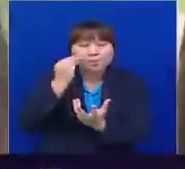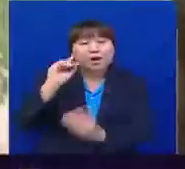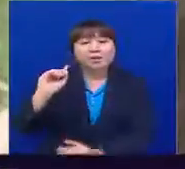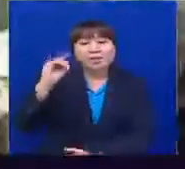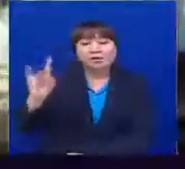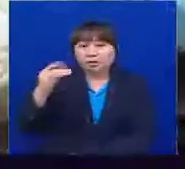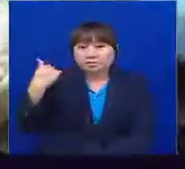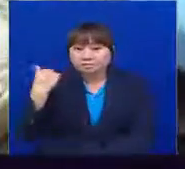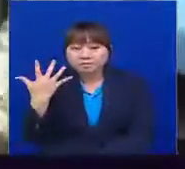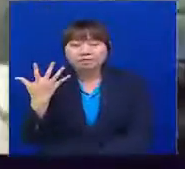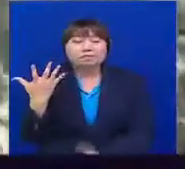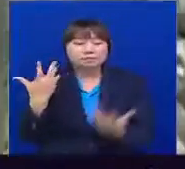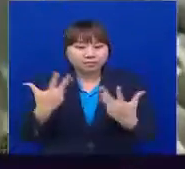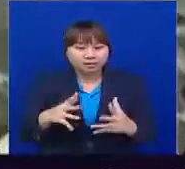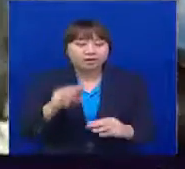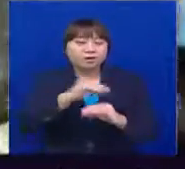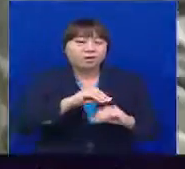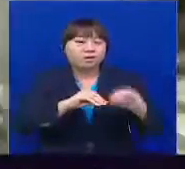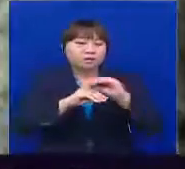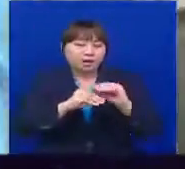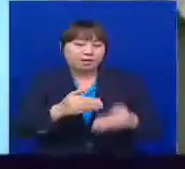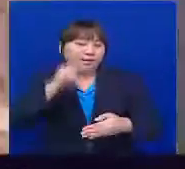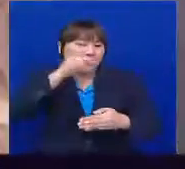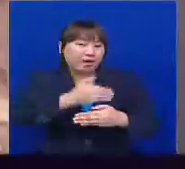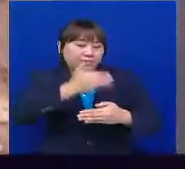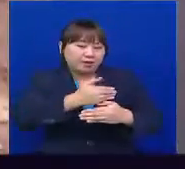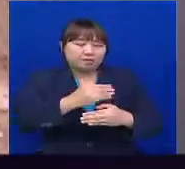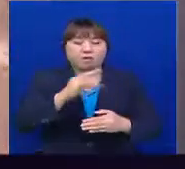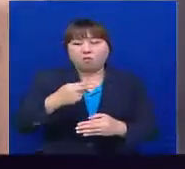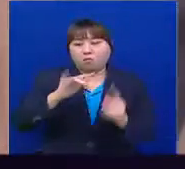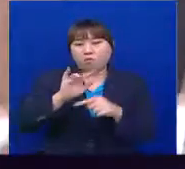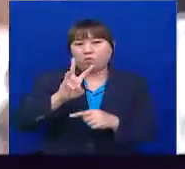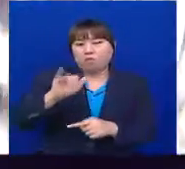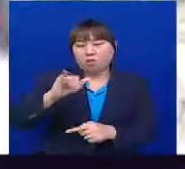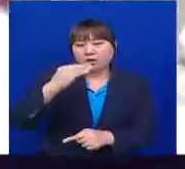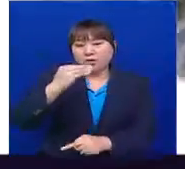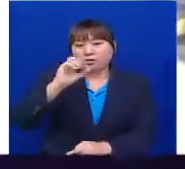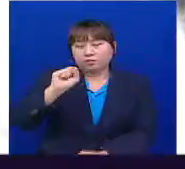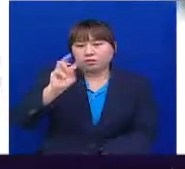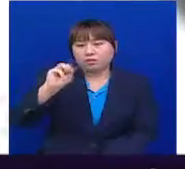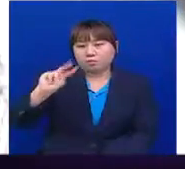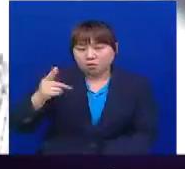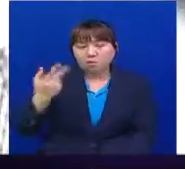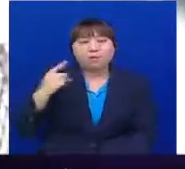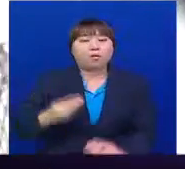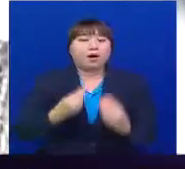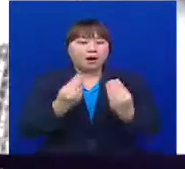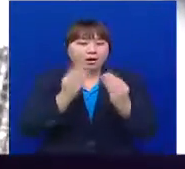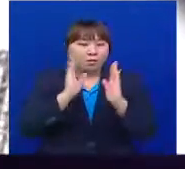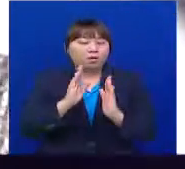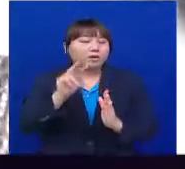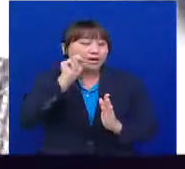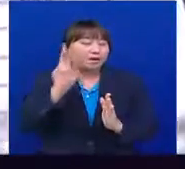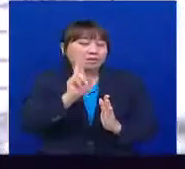หรือไม่อีกทั้งการก่อสร้างอ่างเก็บน้ำห้วยสมงนอกจากจะเป็นประโยชน์ต่อการใช้น้ำของชาวบ้านในจังหวัดปรา